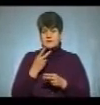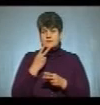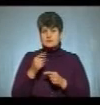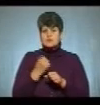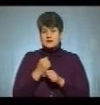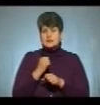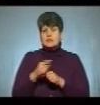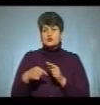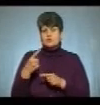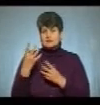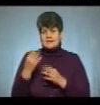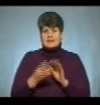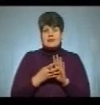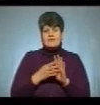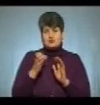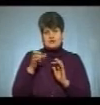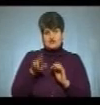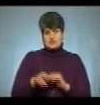наступного дня, 9 січня.